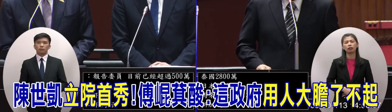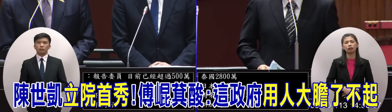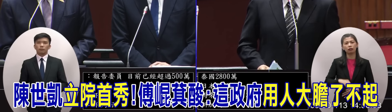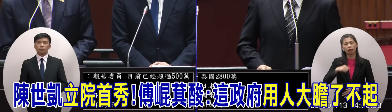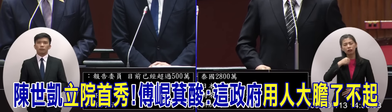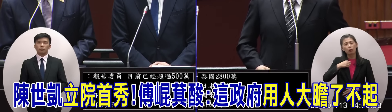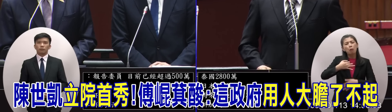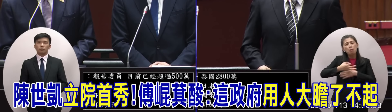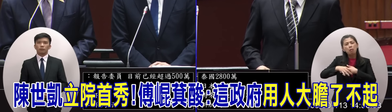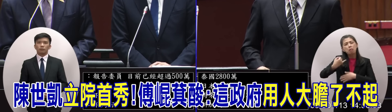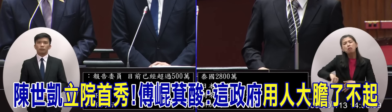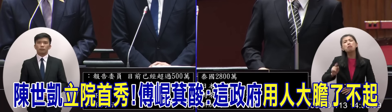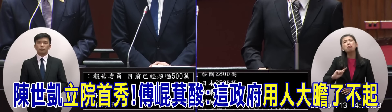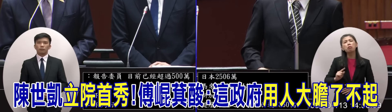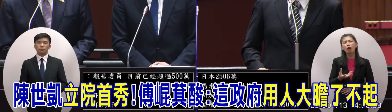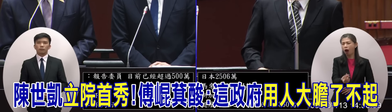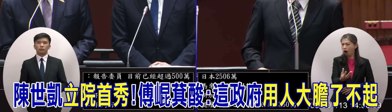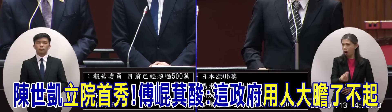湾有哪里不好？